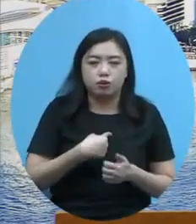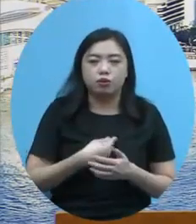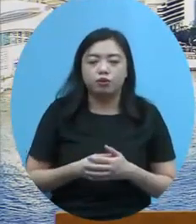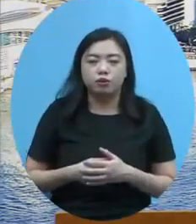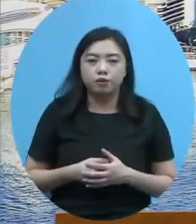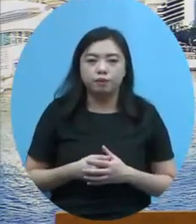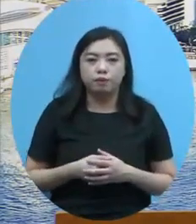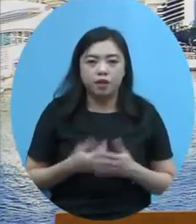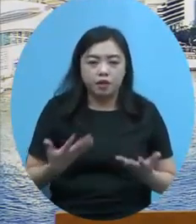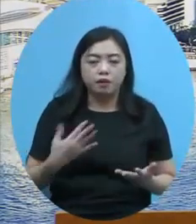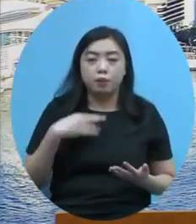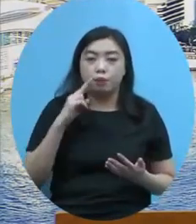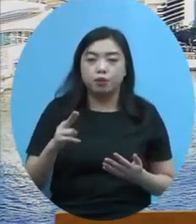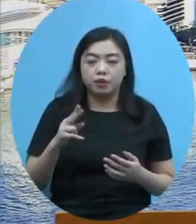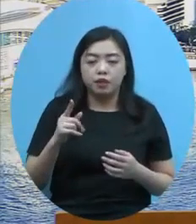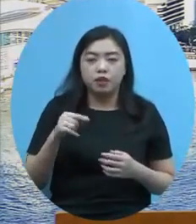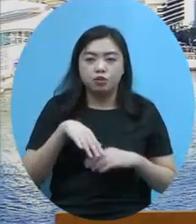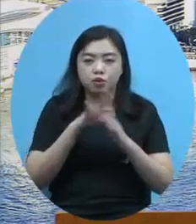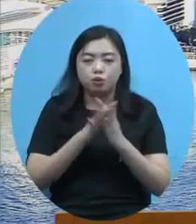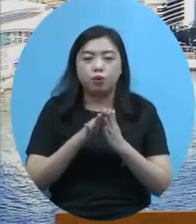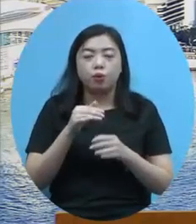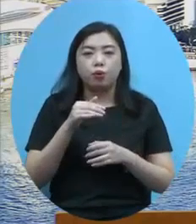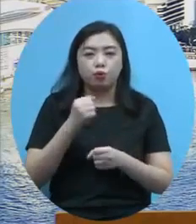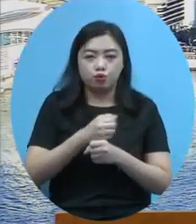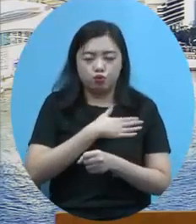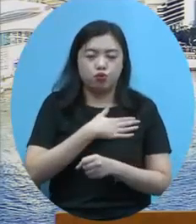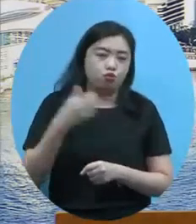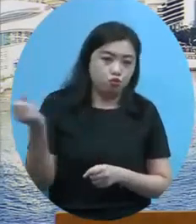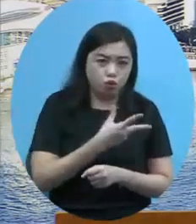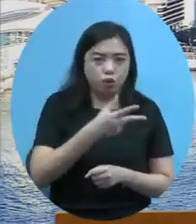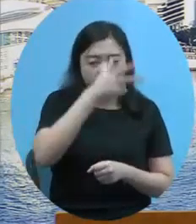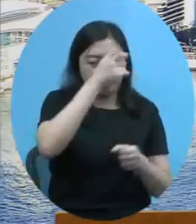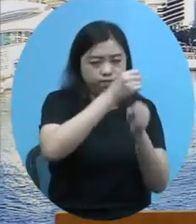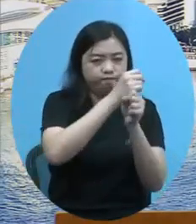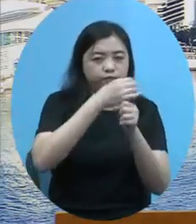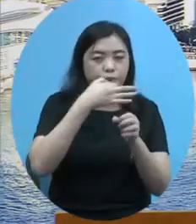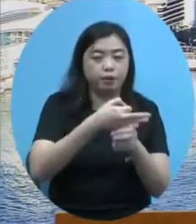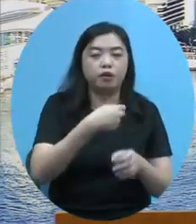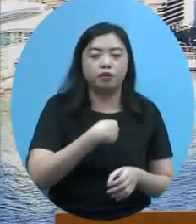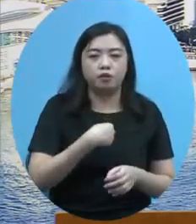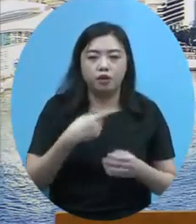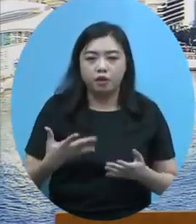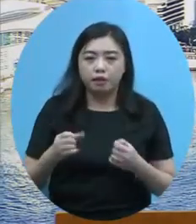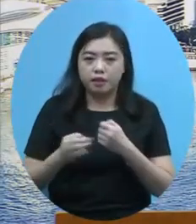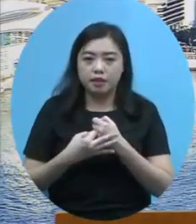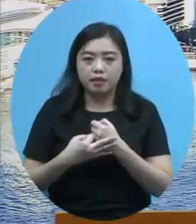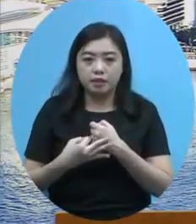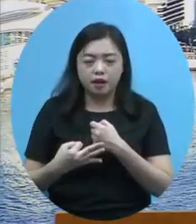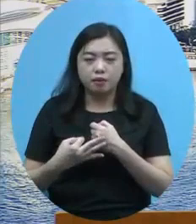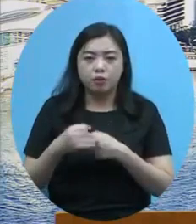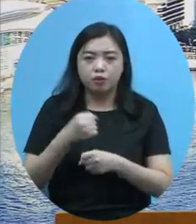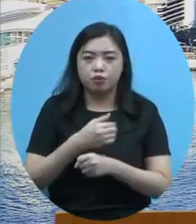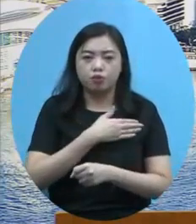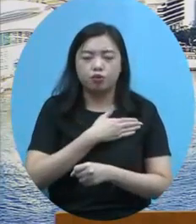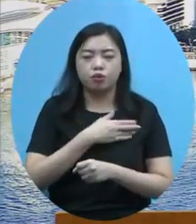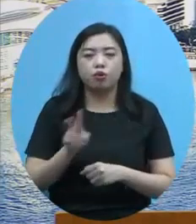哋亦都喺今日要求酒店咧，再為所有嘅員工咧，再做一次嘅核酸檢測。咁今日第三名員工都係清潔工啦，因